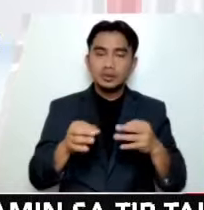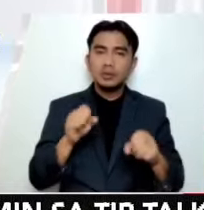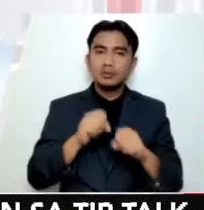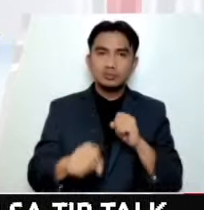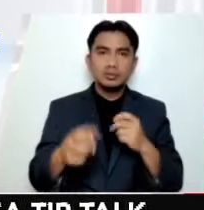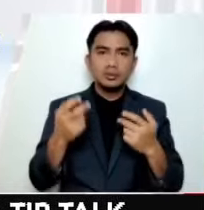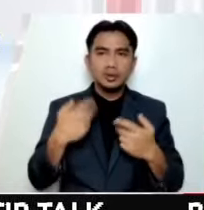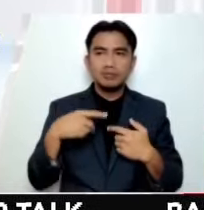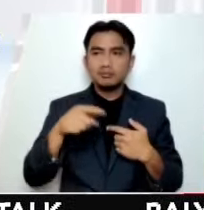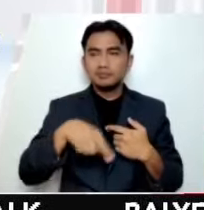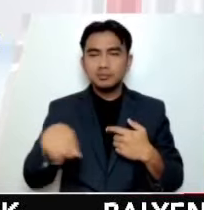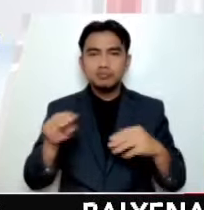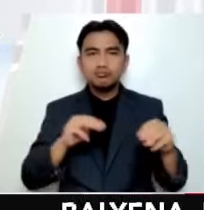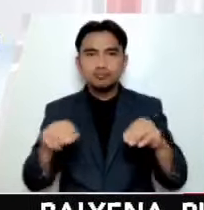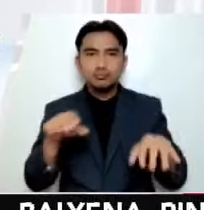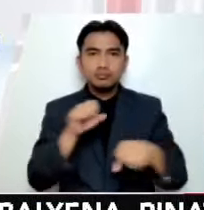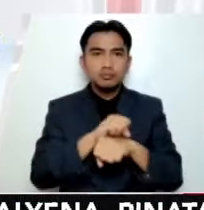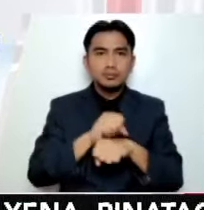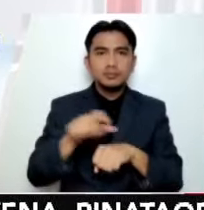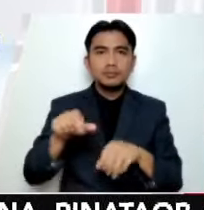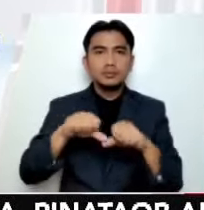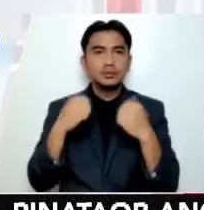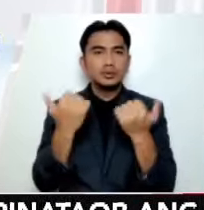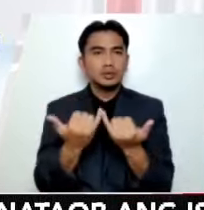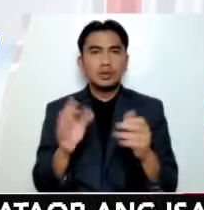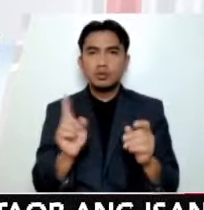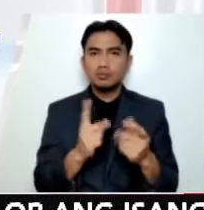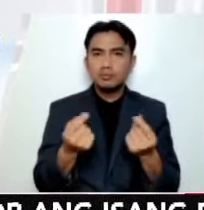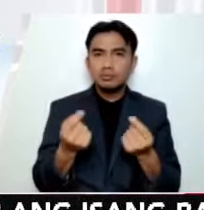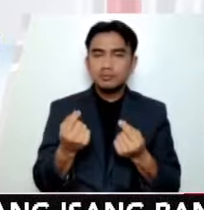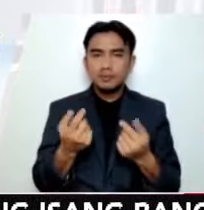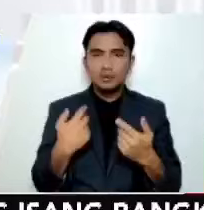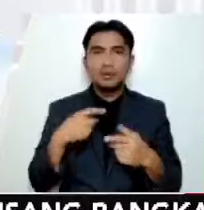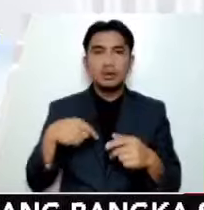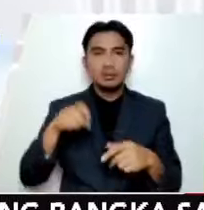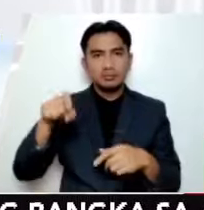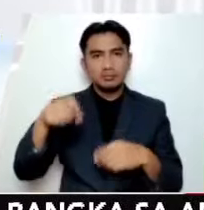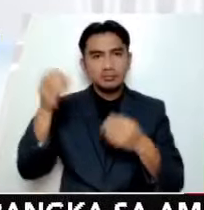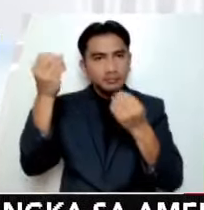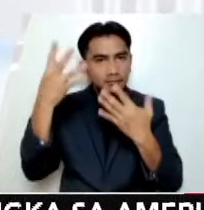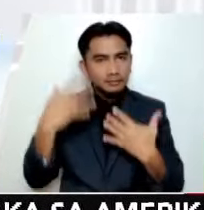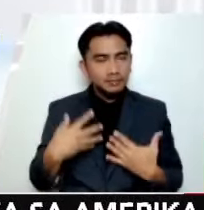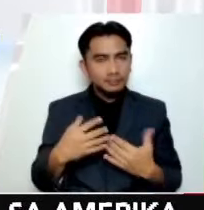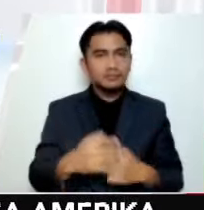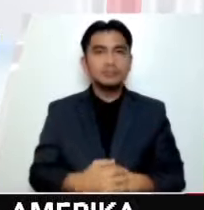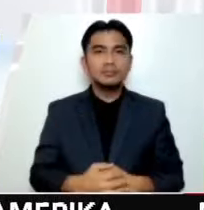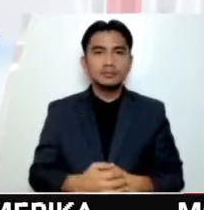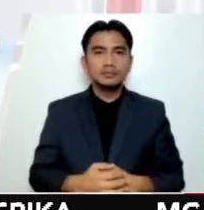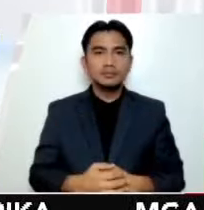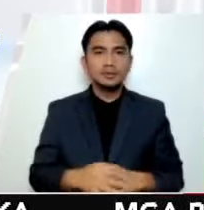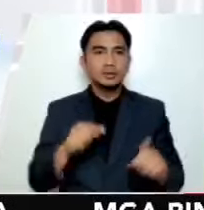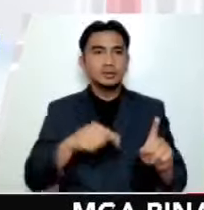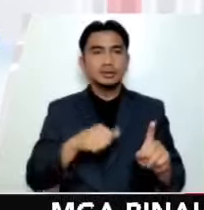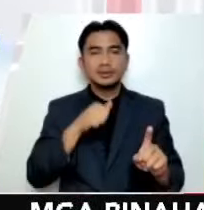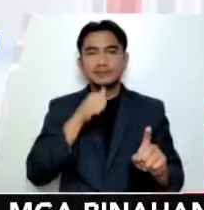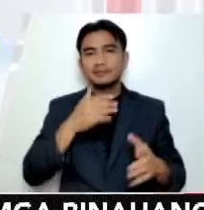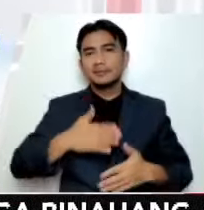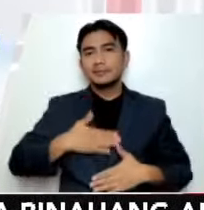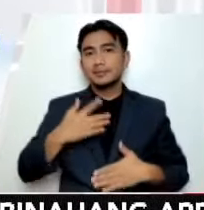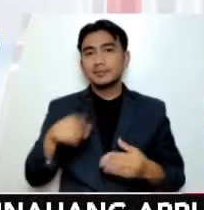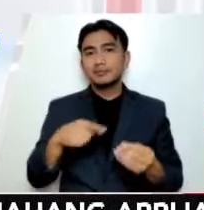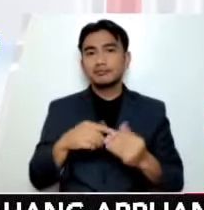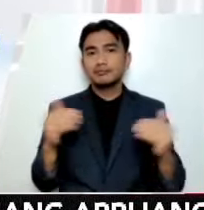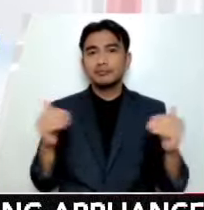agency, we need to know where to go. That's really what I need to hear from you. Hindi rin siya nasisihan sa briefing ng Office of